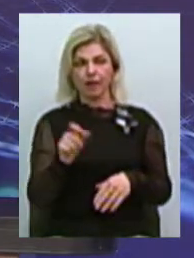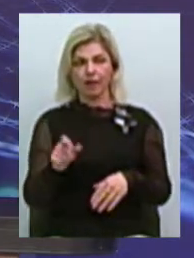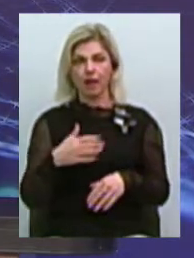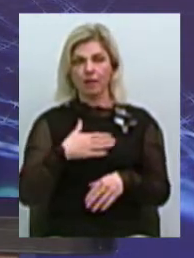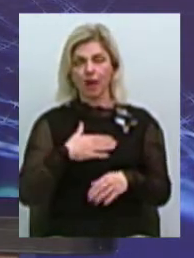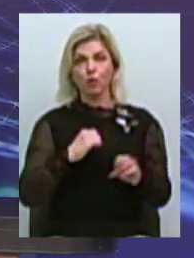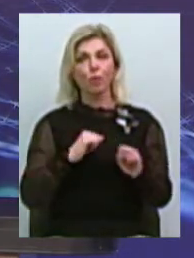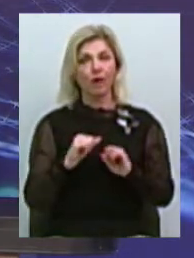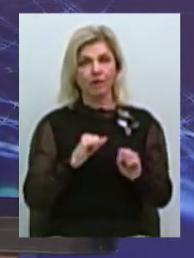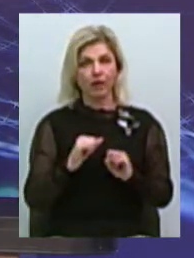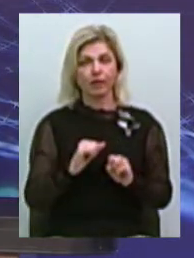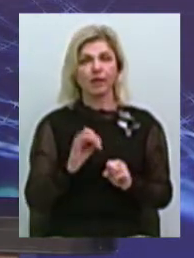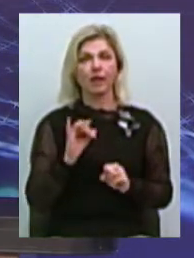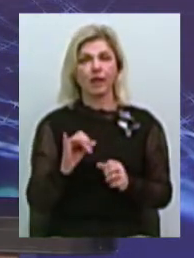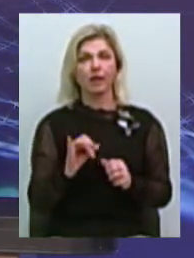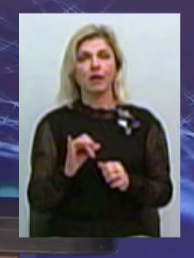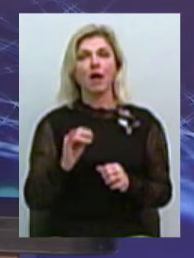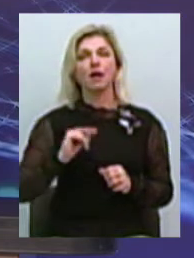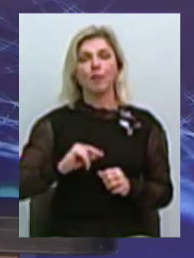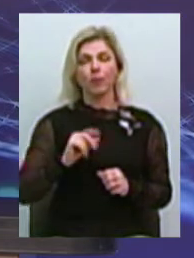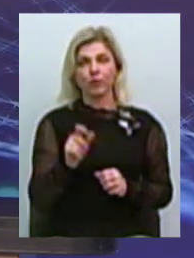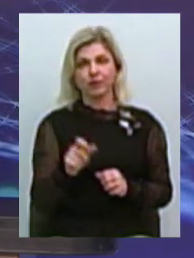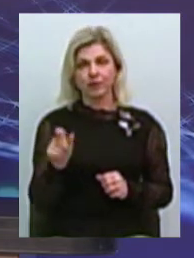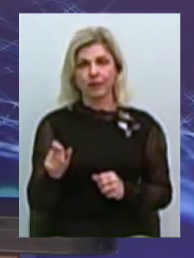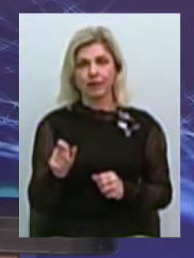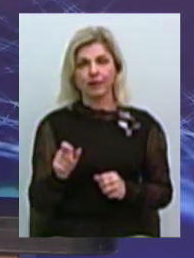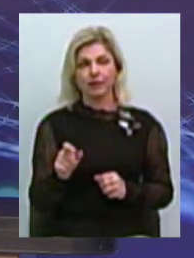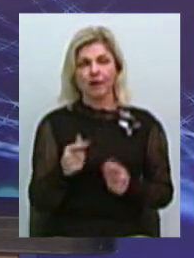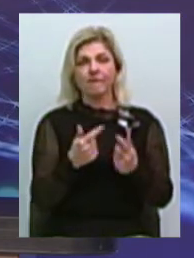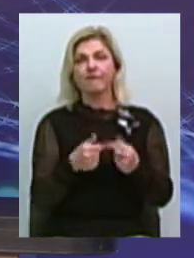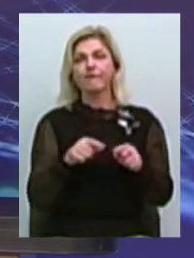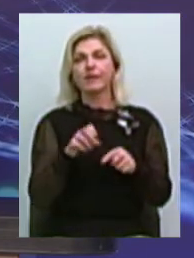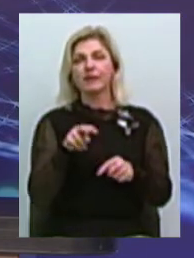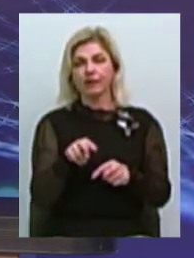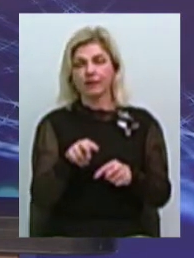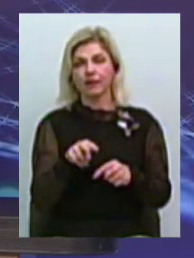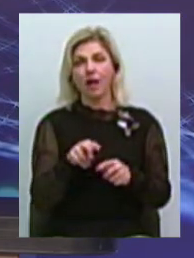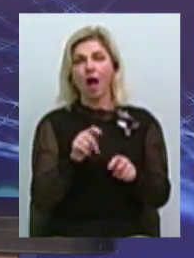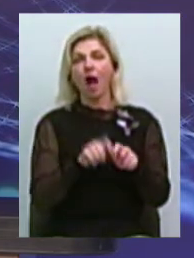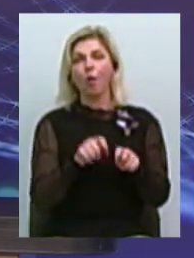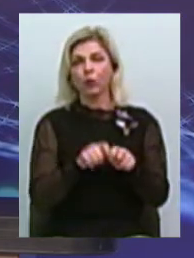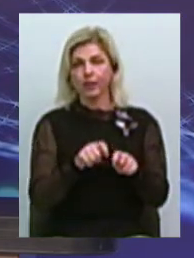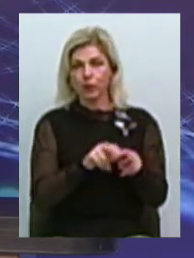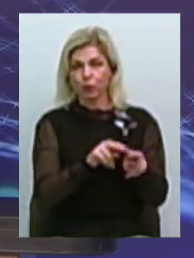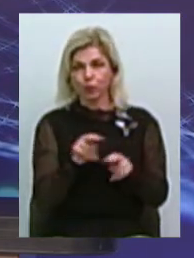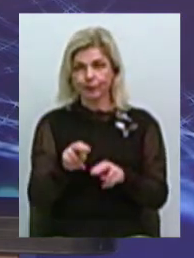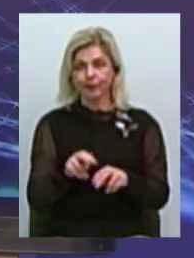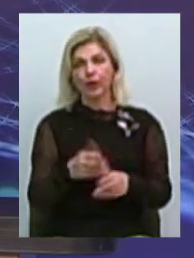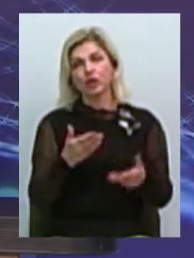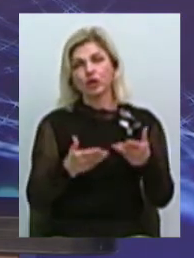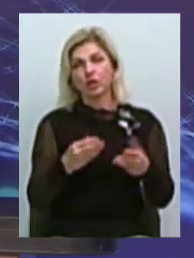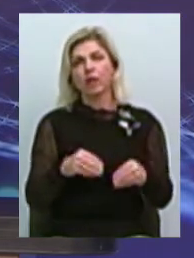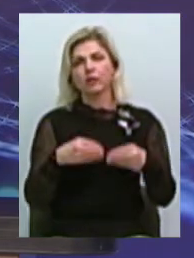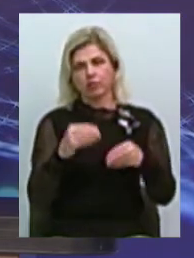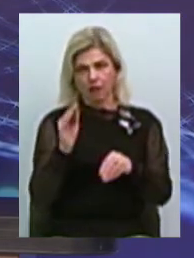нашого управління і, зокрема, співробітники відділу інституційного аудиту, чи видавати